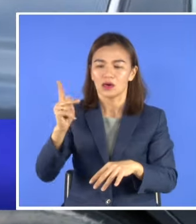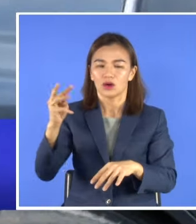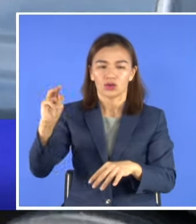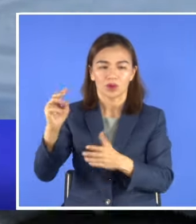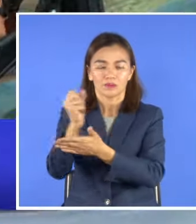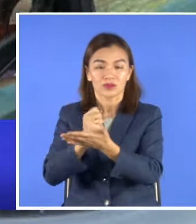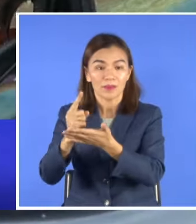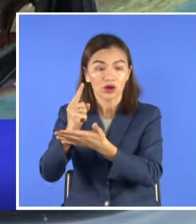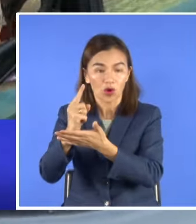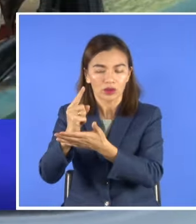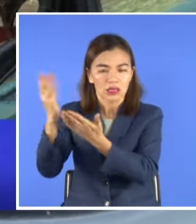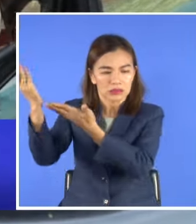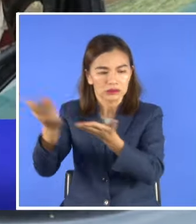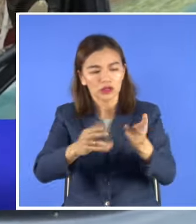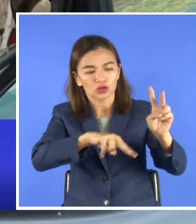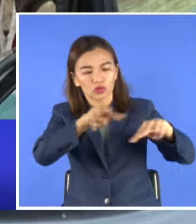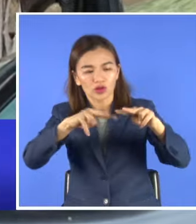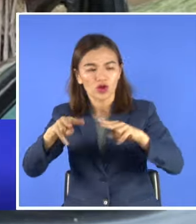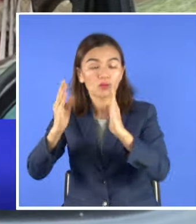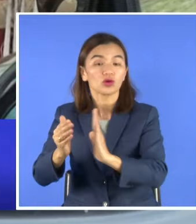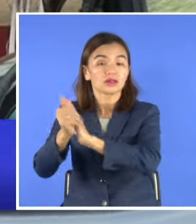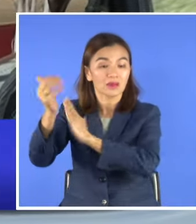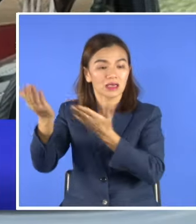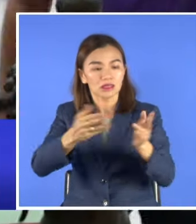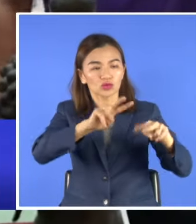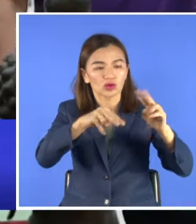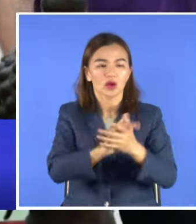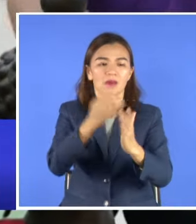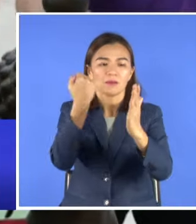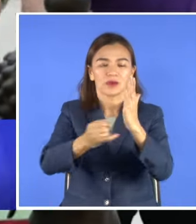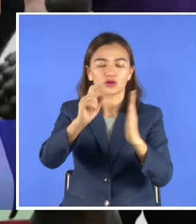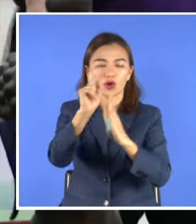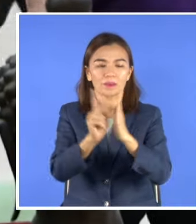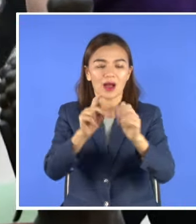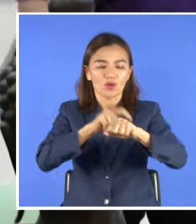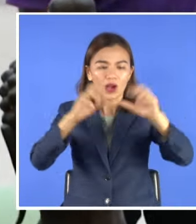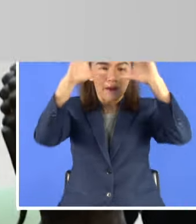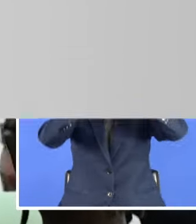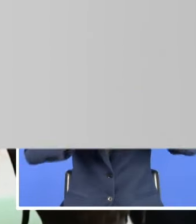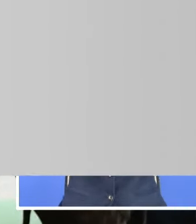เบื้องต้นก็ถูกแจ้งข้อหาลักทรัพย์ในเวลากลางคืนต่อไป เอาละ